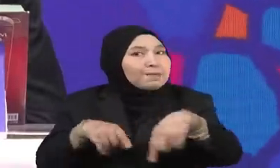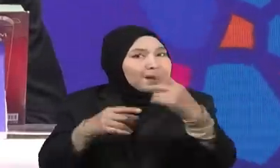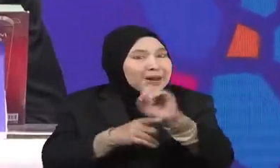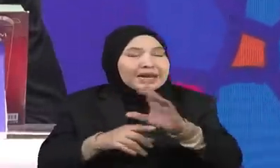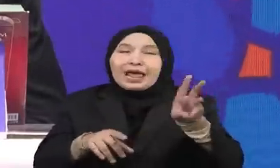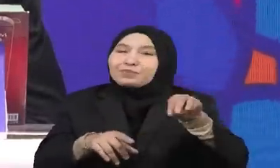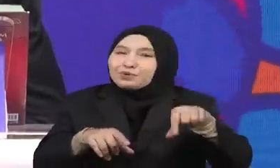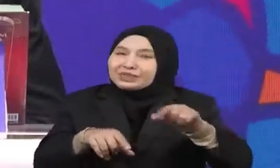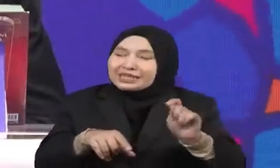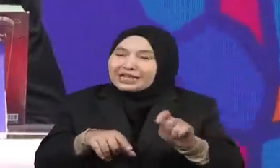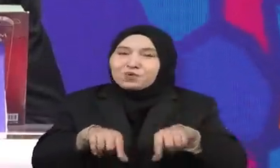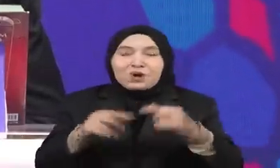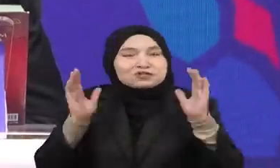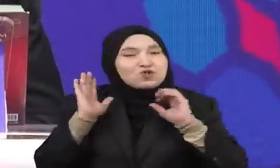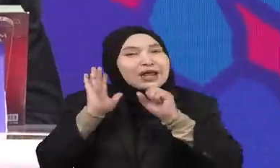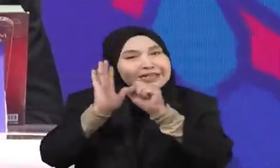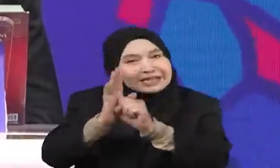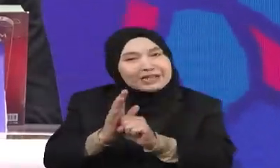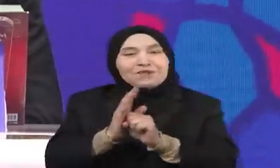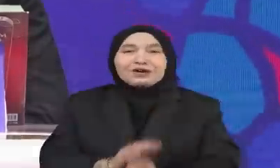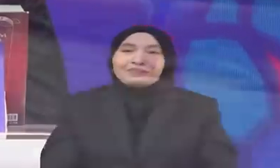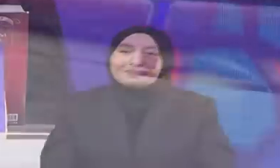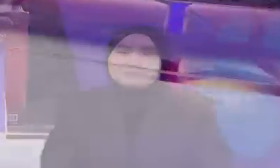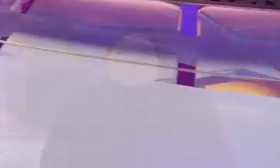dalam al-quran time Qur'an salat